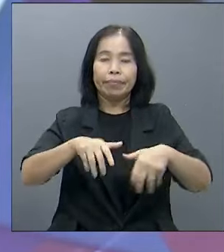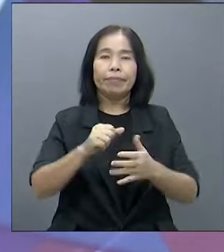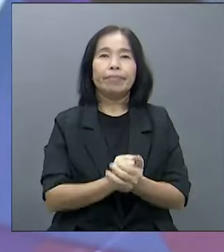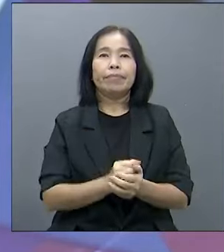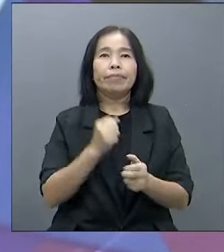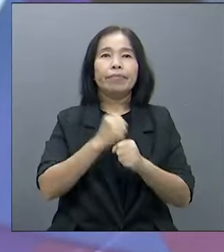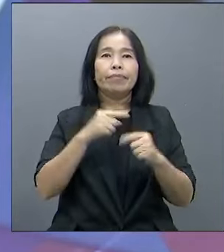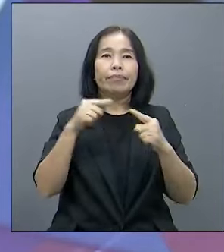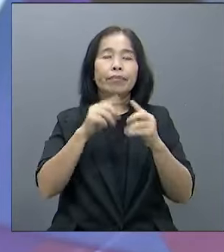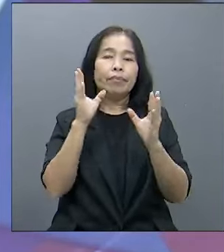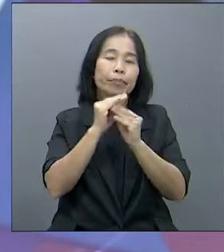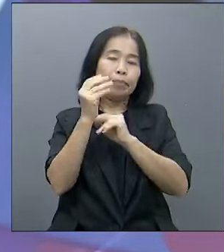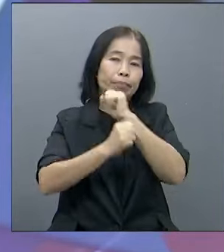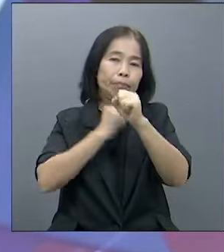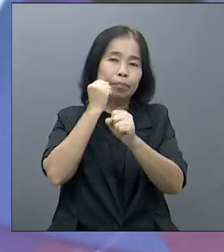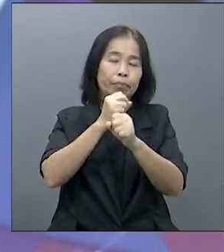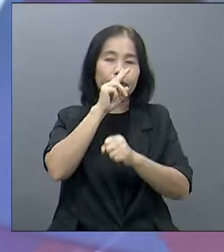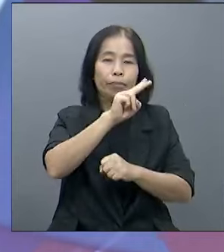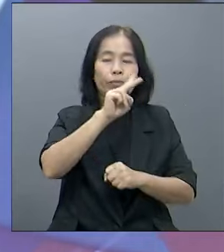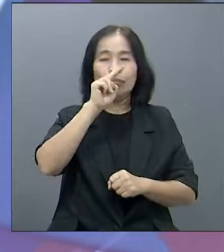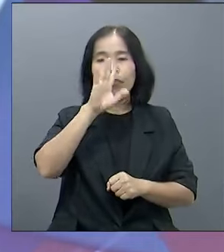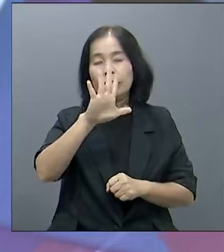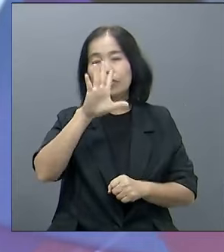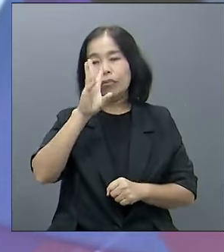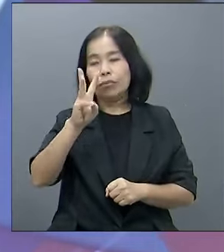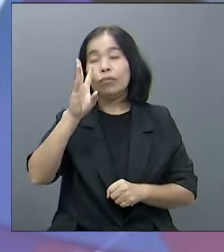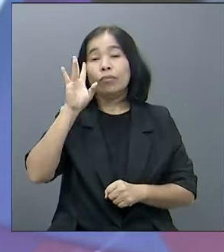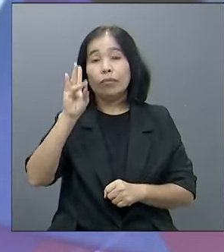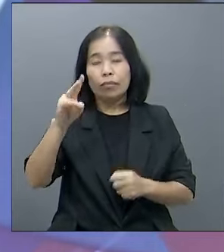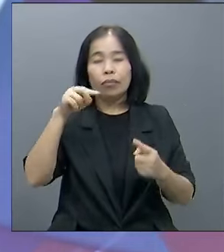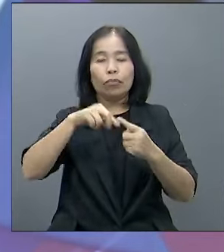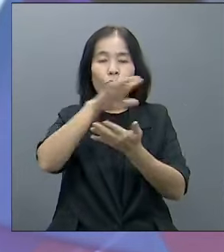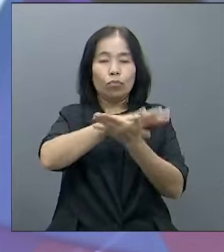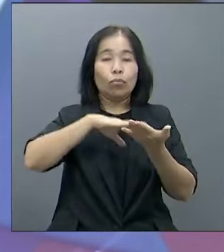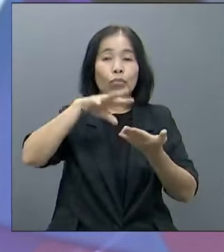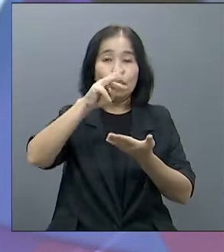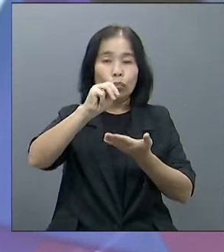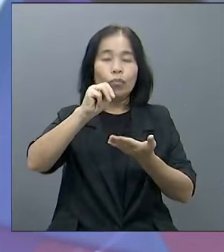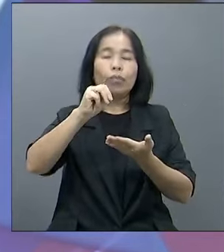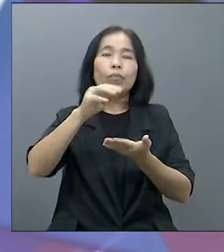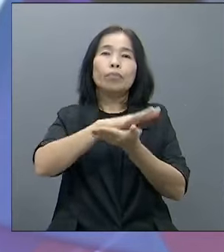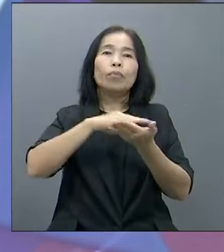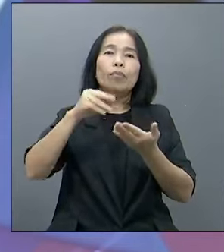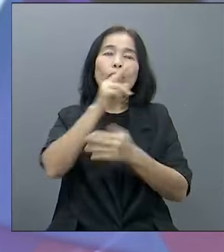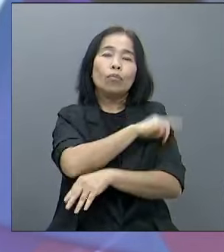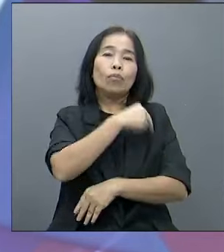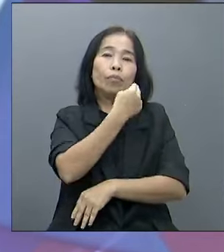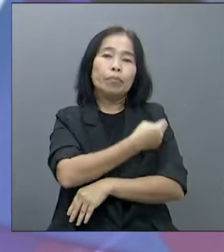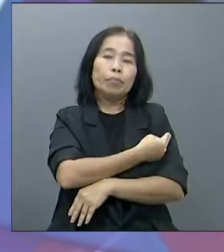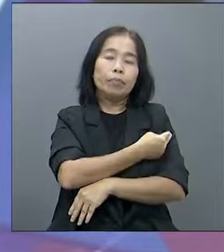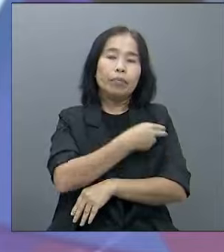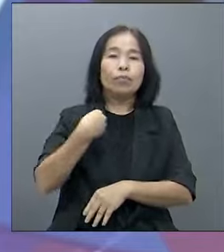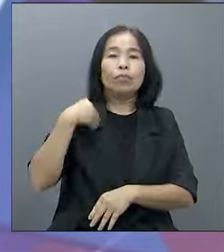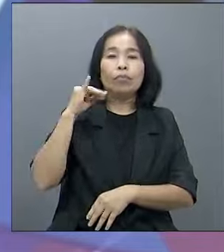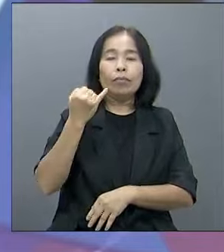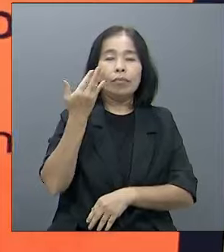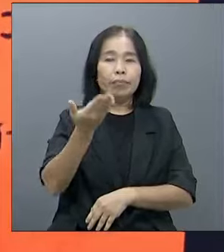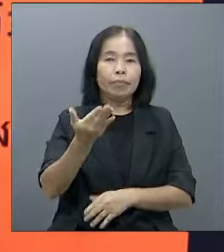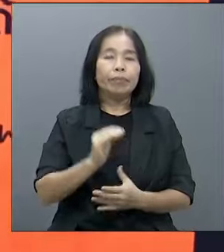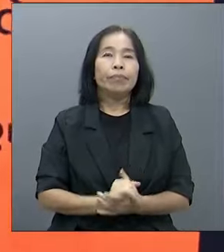Together ประจำปี2567ที่โรงพยาบาลจุฬาภรณ์ราชวิทยาลัยจุฬาภรณ์จัดขึ้นเมื่อ2กุมภาพันธ์ที่ผ่านมาค่ะ